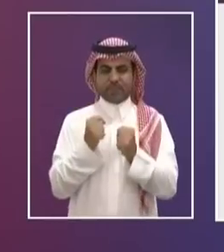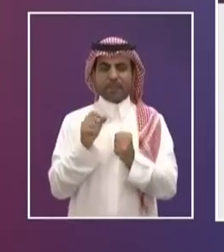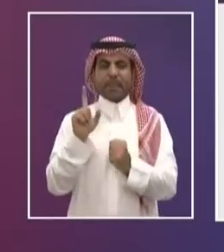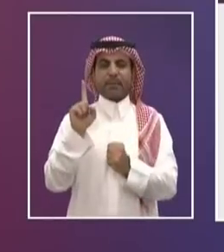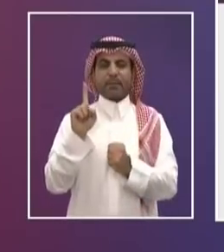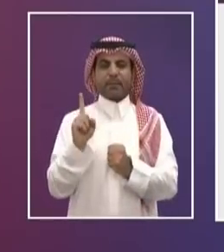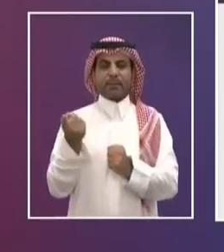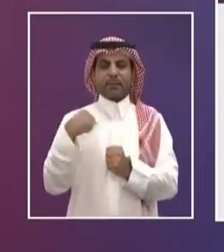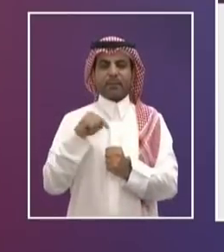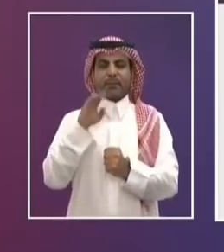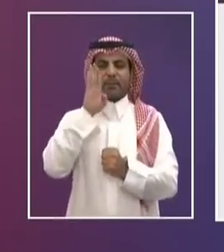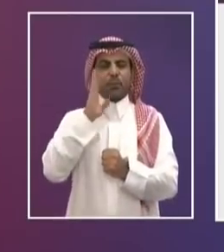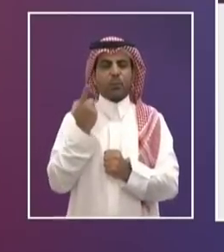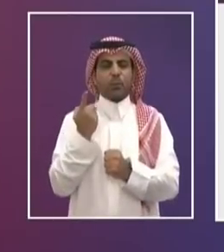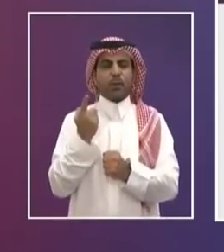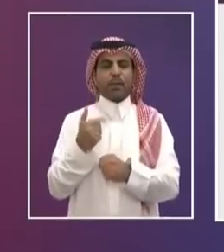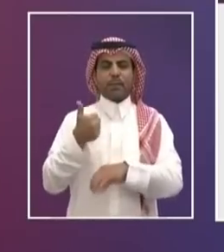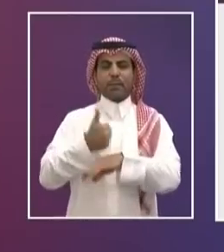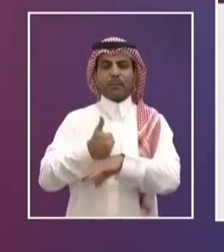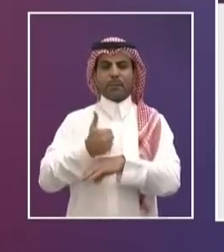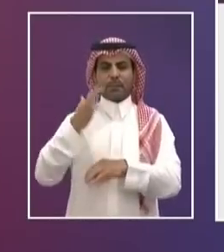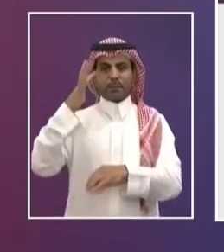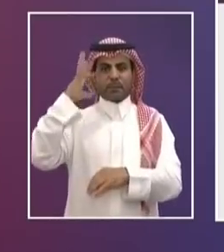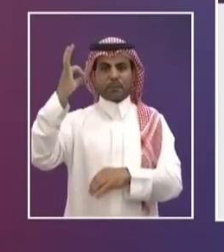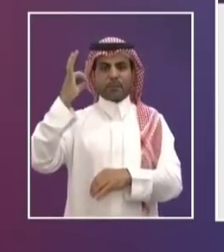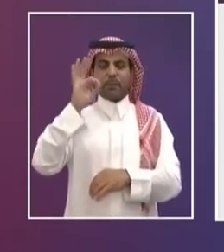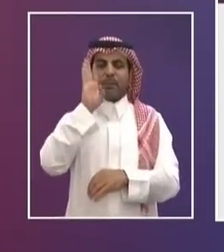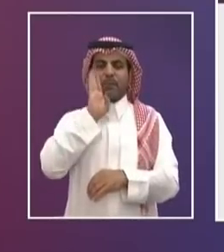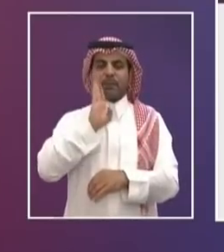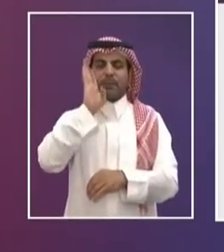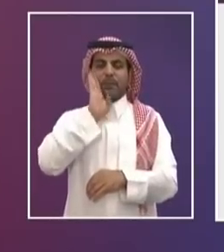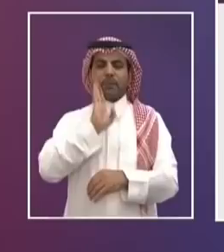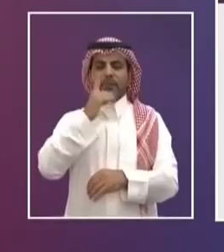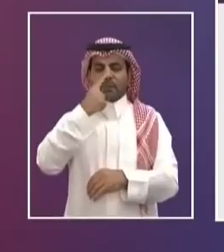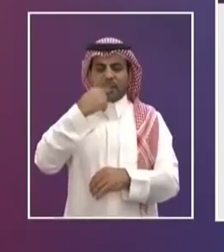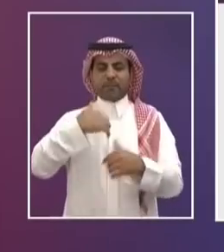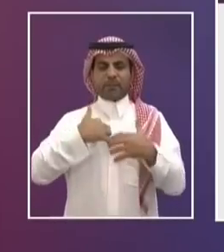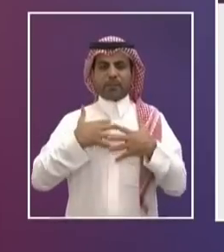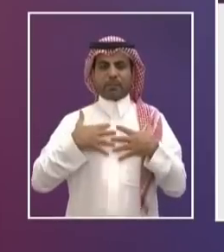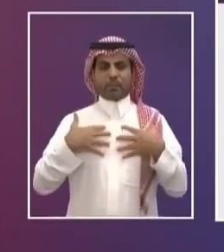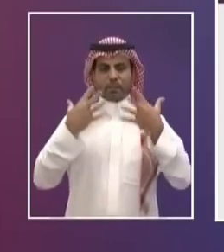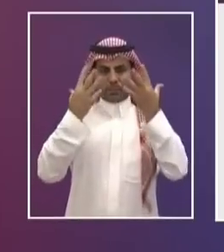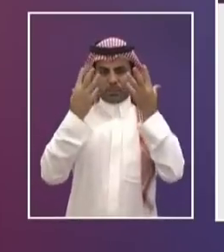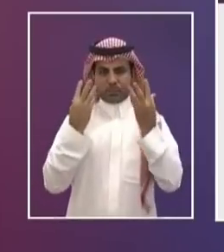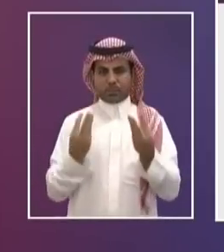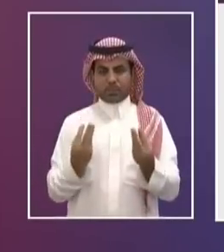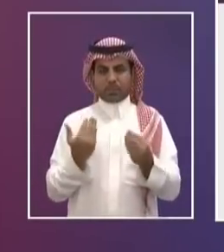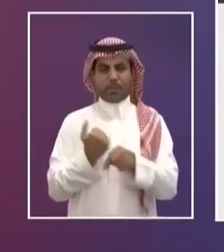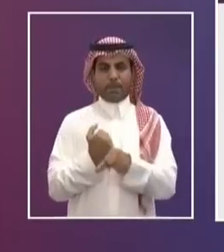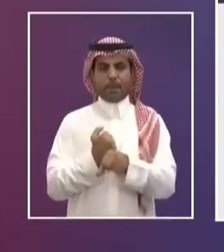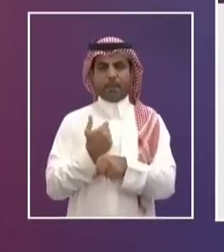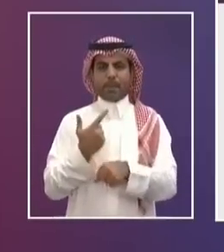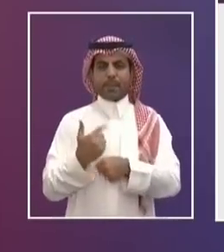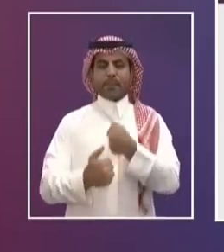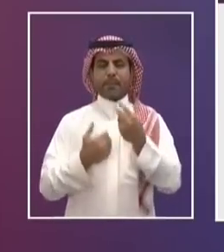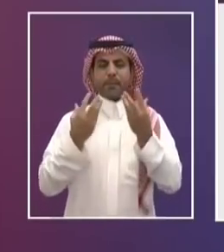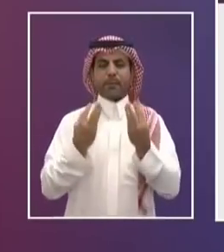ولكن يعتمد أيضا على قدرتهم على التكيف ومرونتهم النفسية واستعدادهم على العمل على